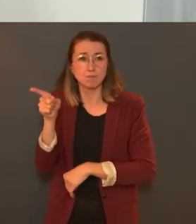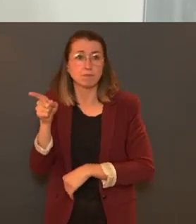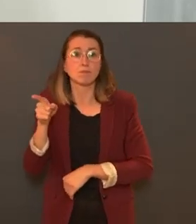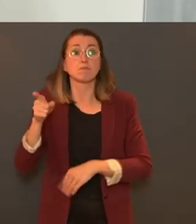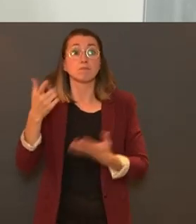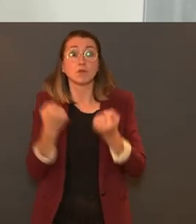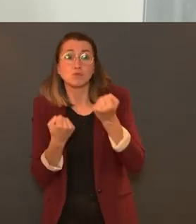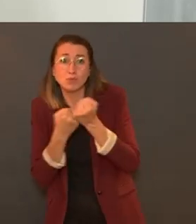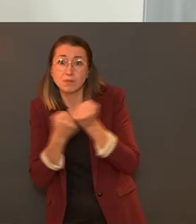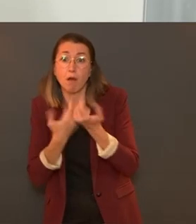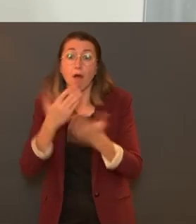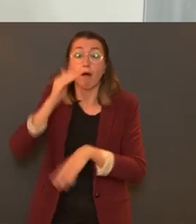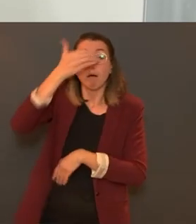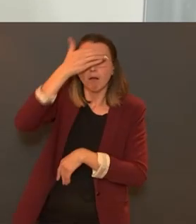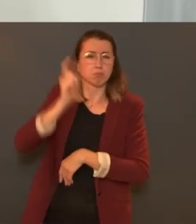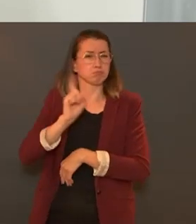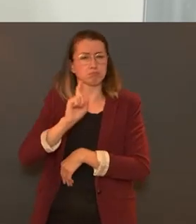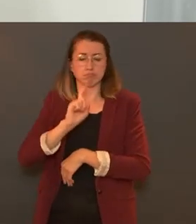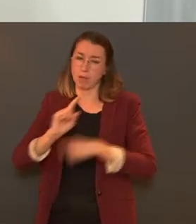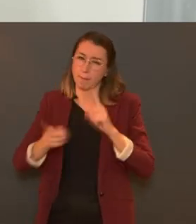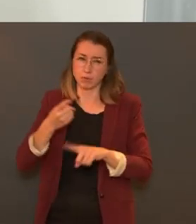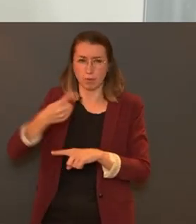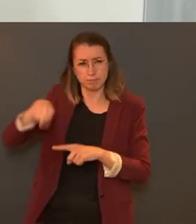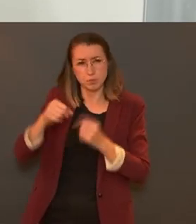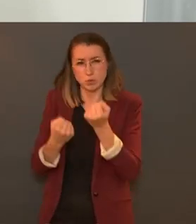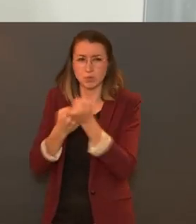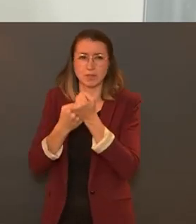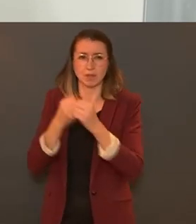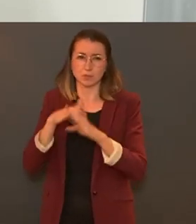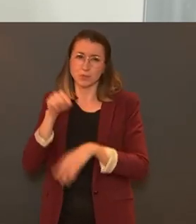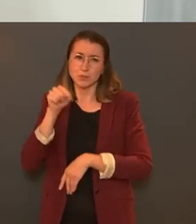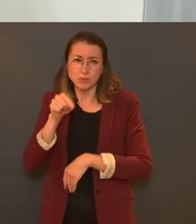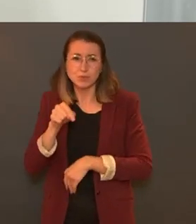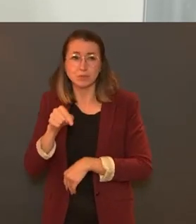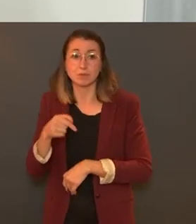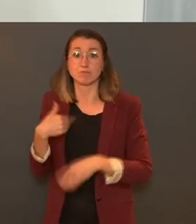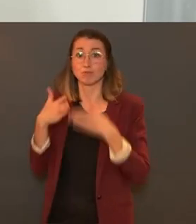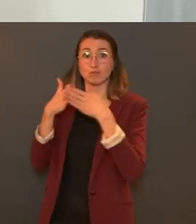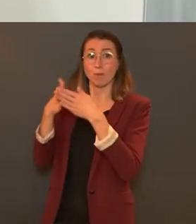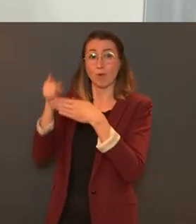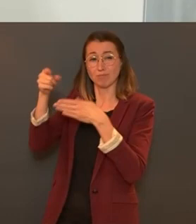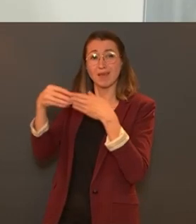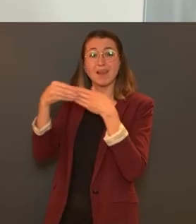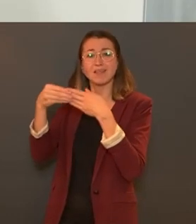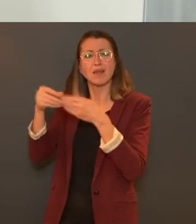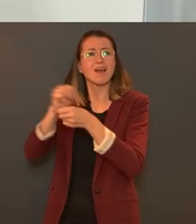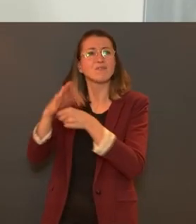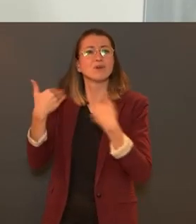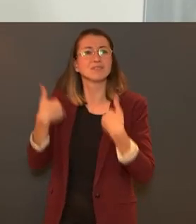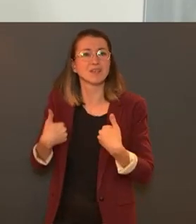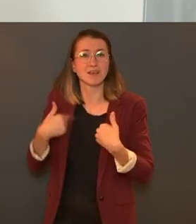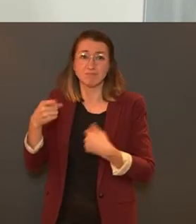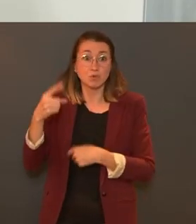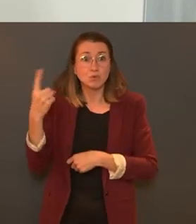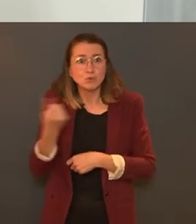démocratie. Nous insistons cependant sur le fait, si c'est possible, de profiter de chaque occasion qui vous est